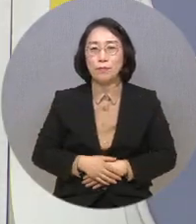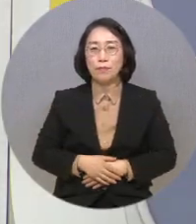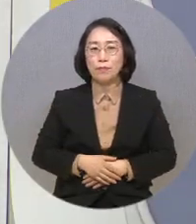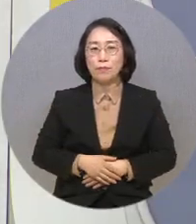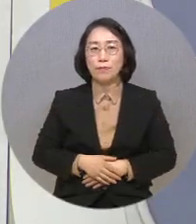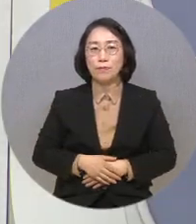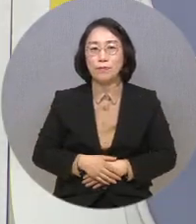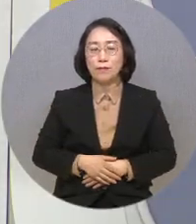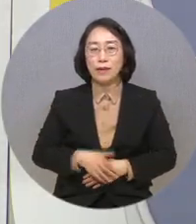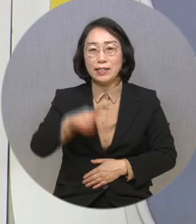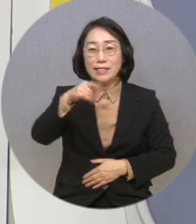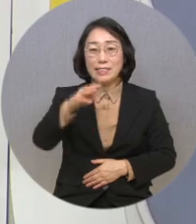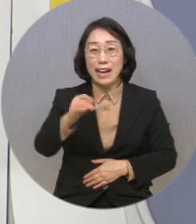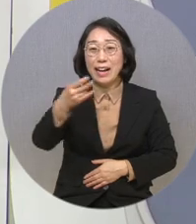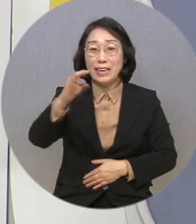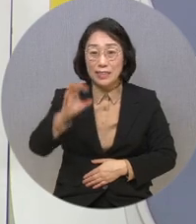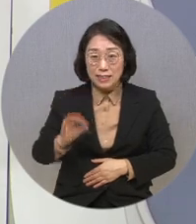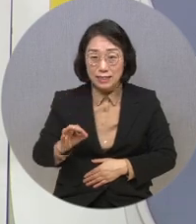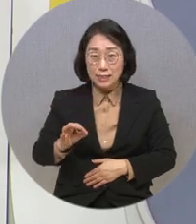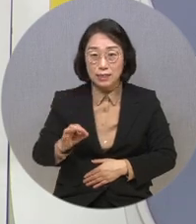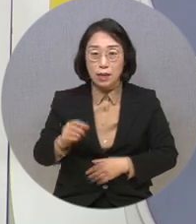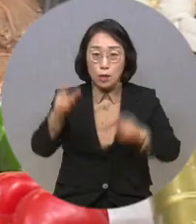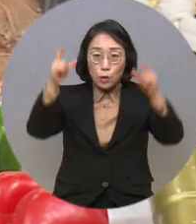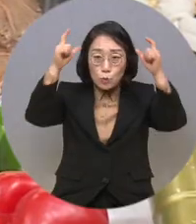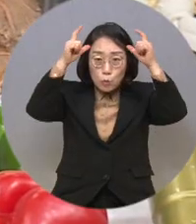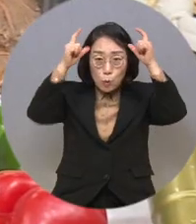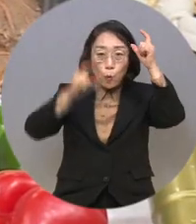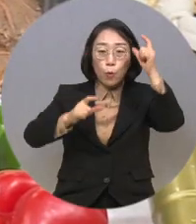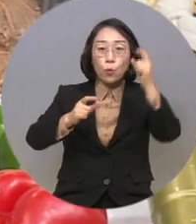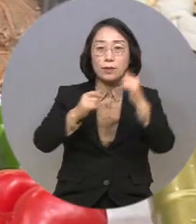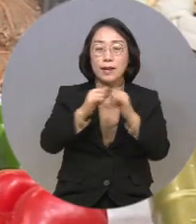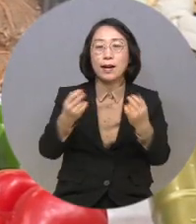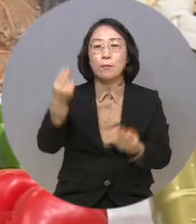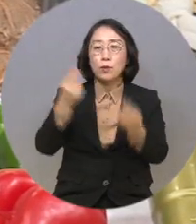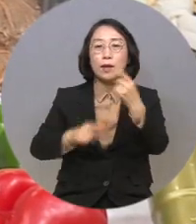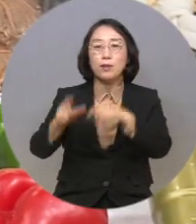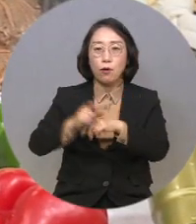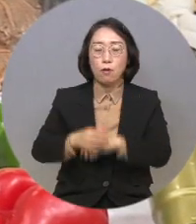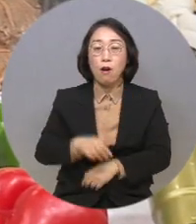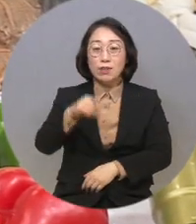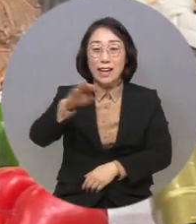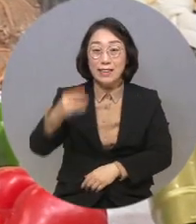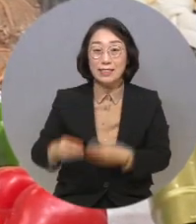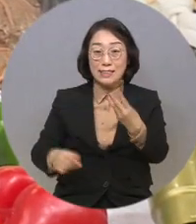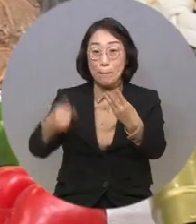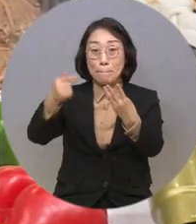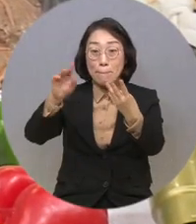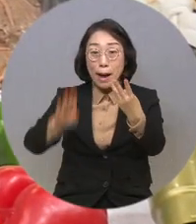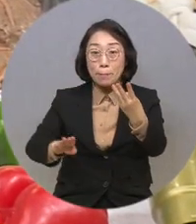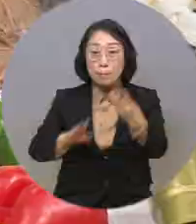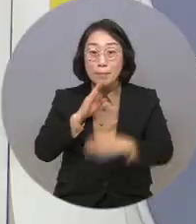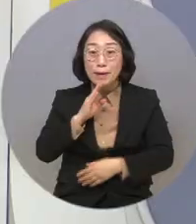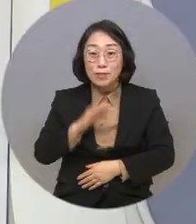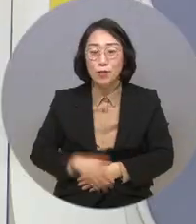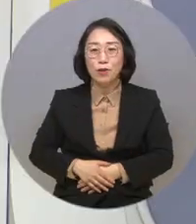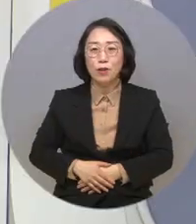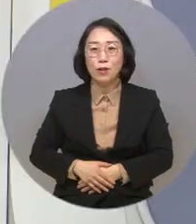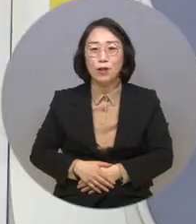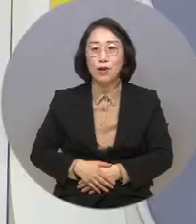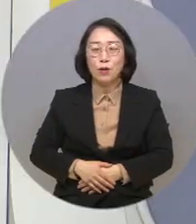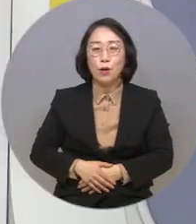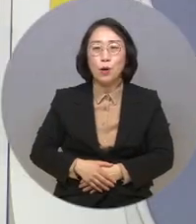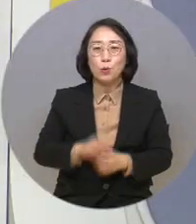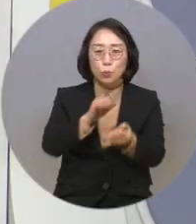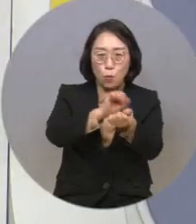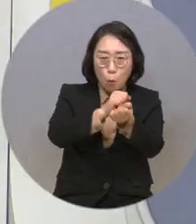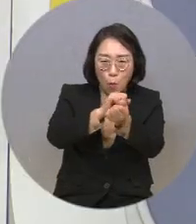경우는 사람보다 한우가 더 많다 그래요. 장흥산화. 네, 맞습니다. 피조개, 표고버섯, 한우. 네, 맞습니다.